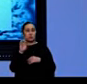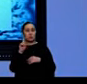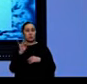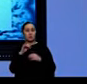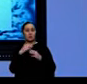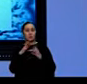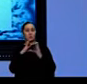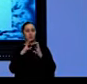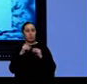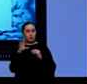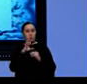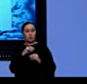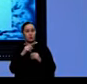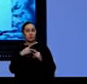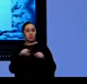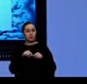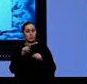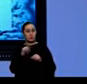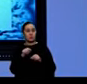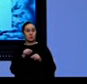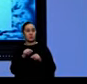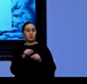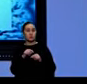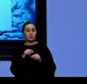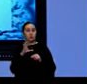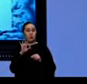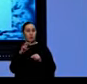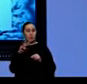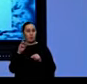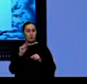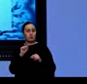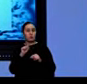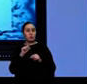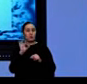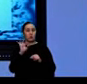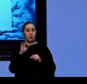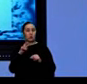kabi sabzavotlarni, shuningdek,